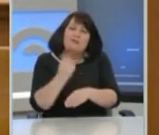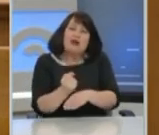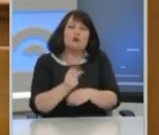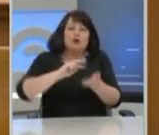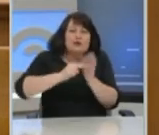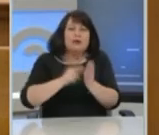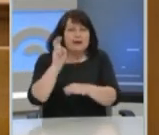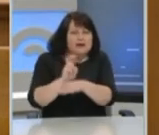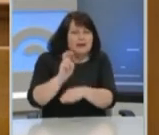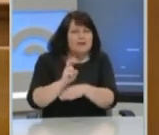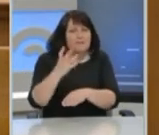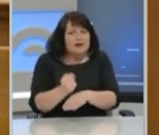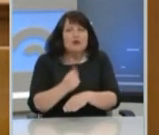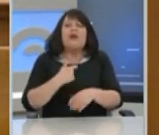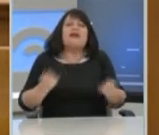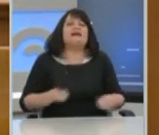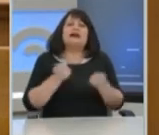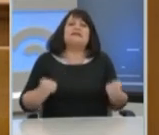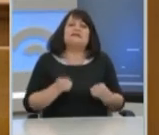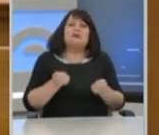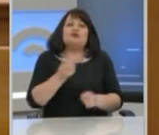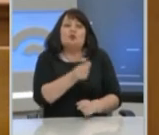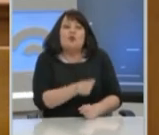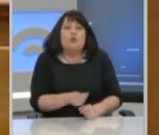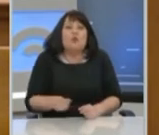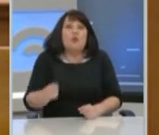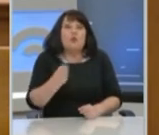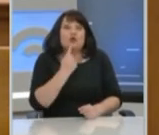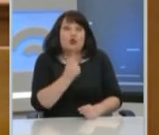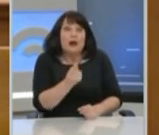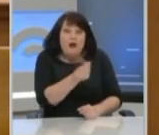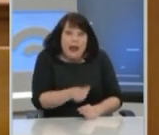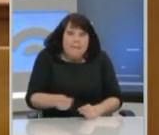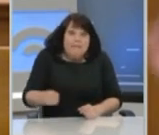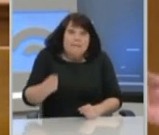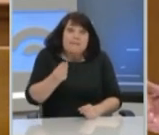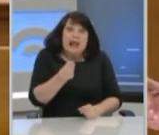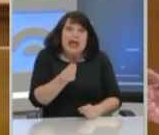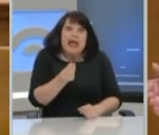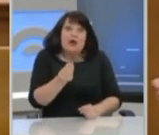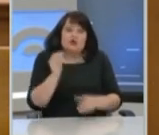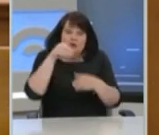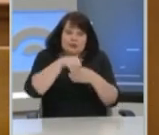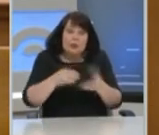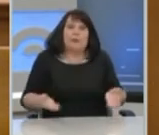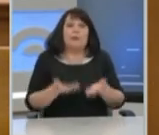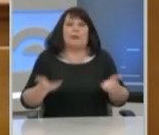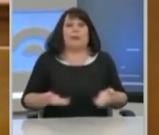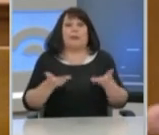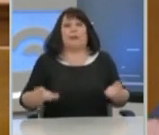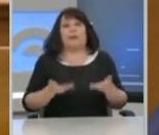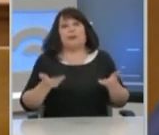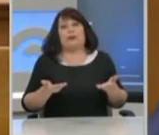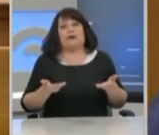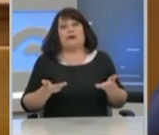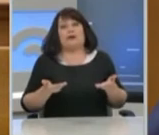χρήματα θα χρησιμοποιηθούν για επιπλέον, το τονίζω αυτό, επιπλέον παρεμβάσεις ελαφρύσεων, επιπλέον